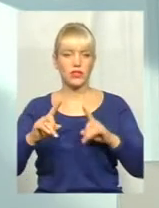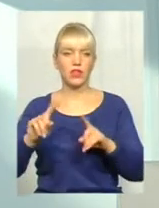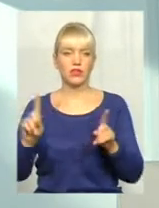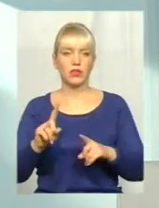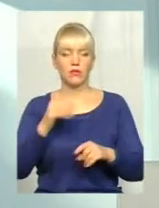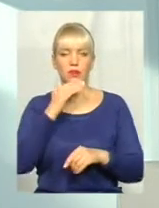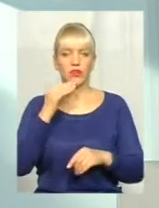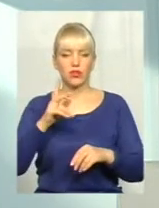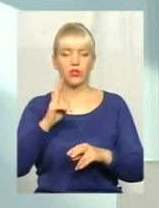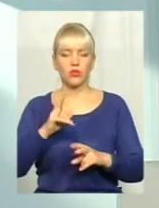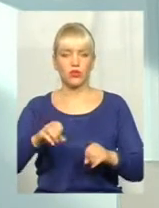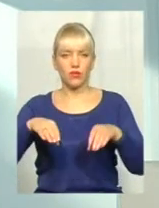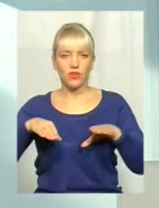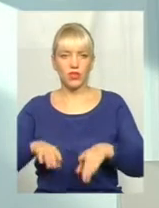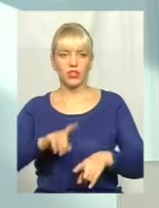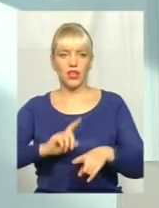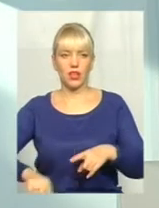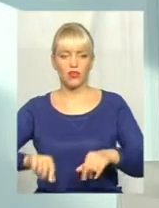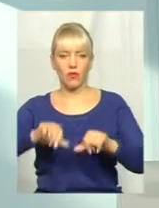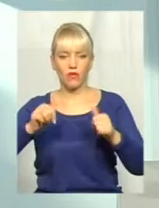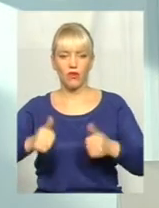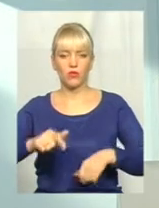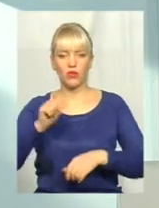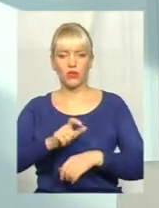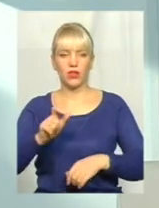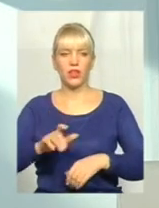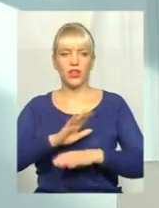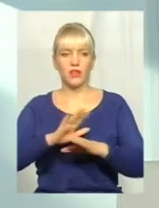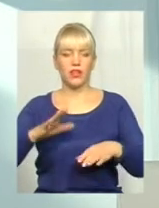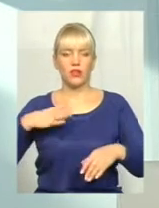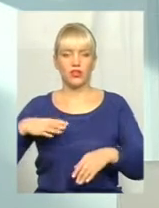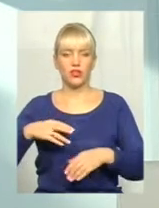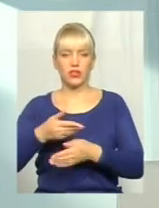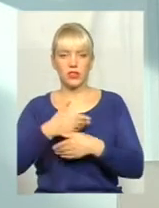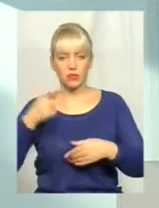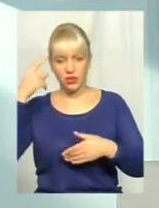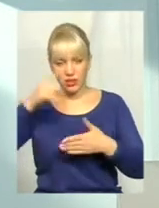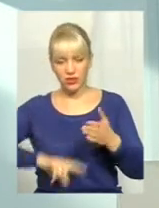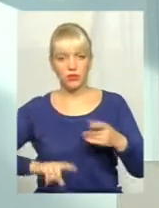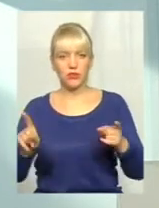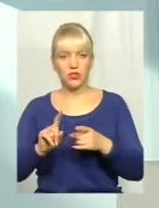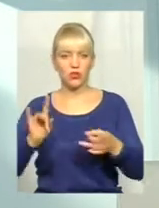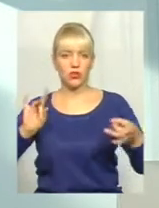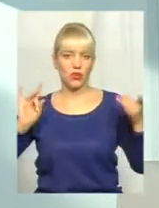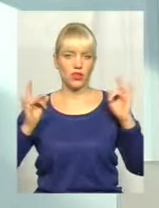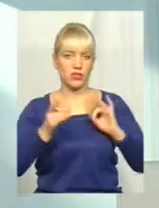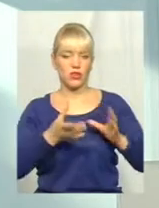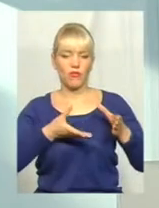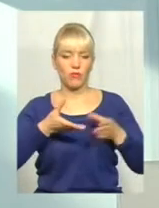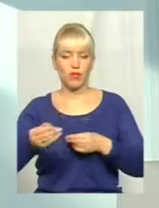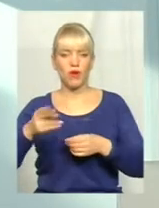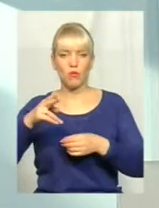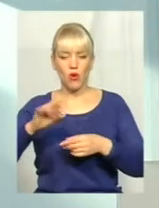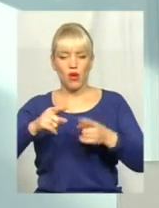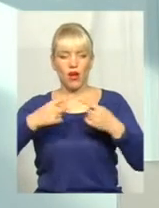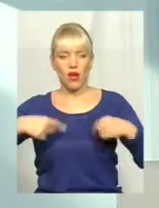багато хто вирішив негайно оформити людей, ми очікуємо і надіємося, що резонанс, вплив по галузі все-таки,